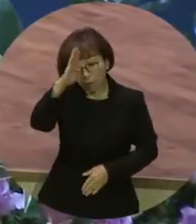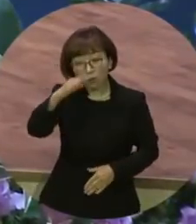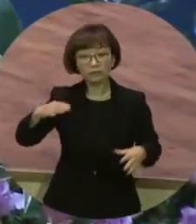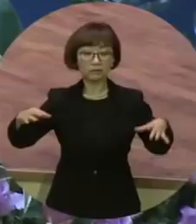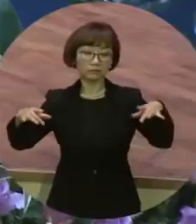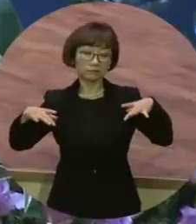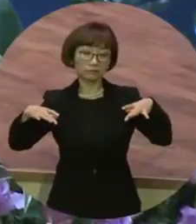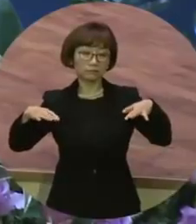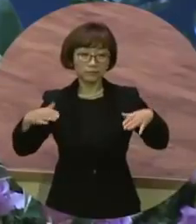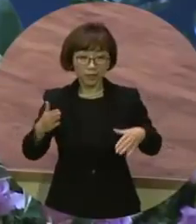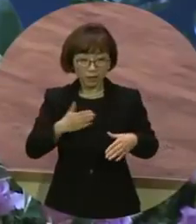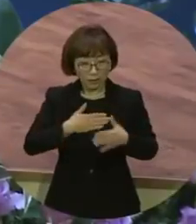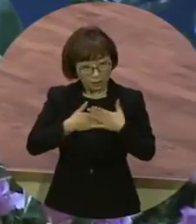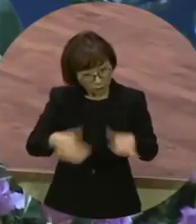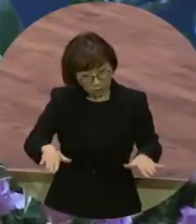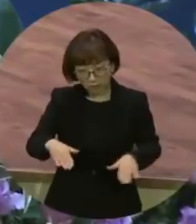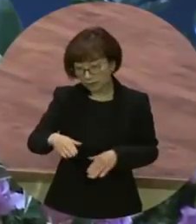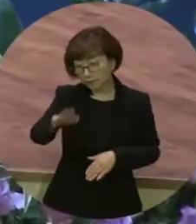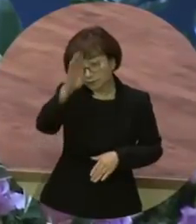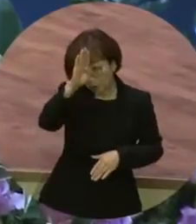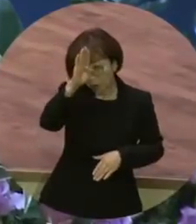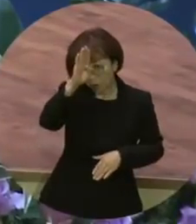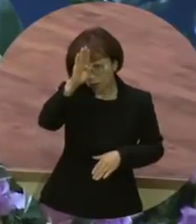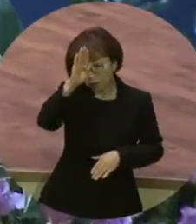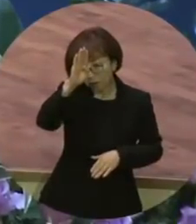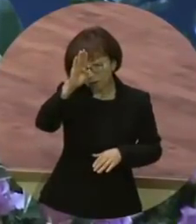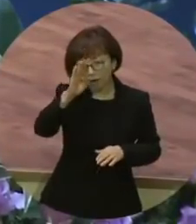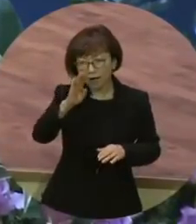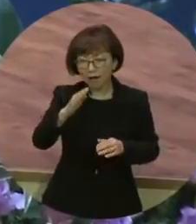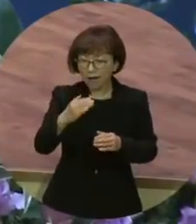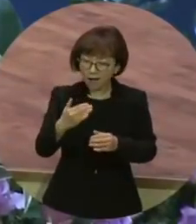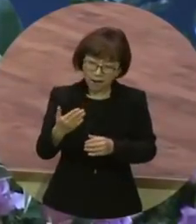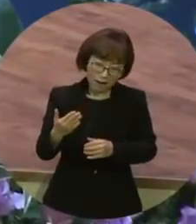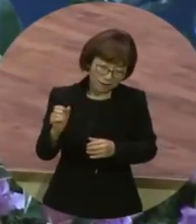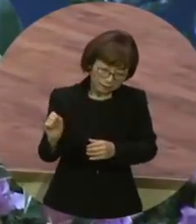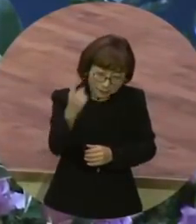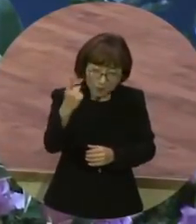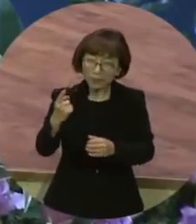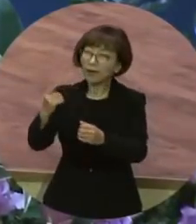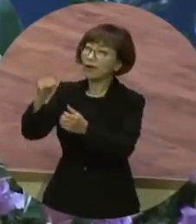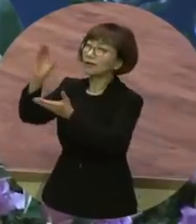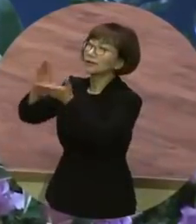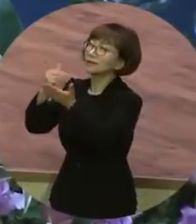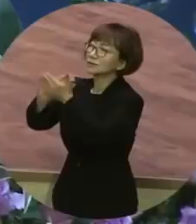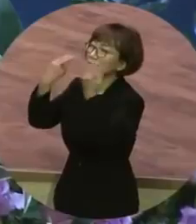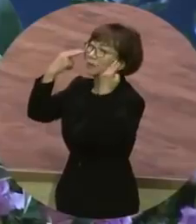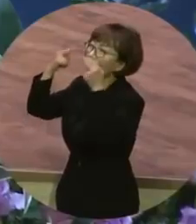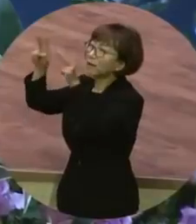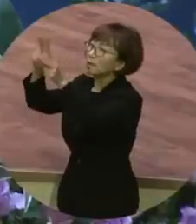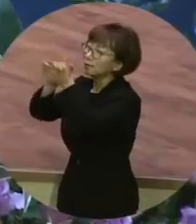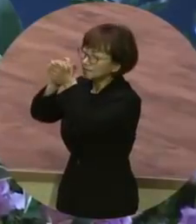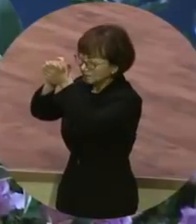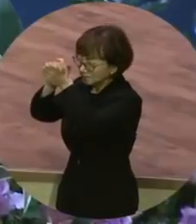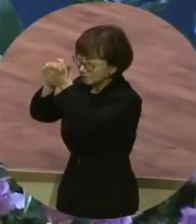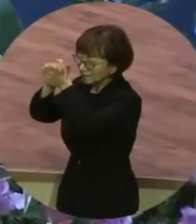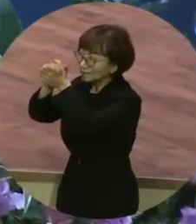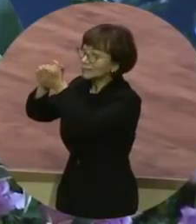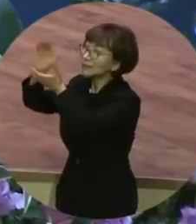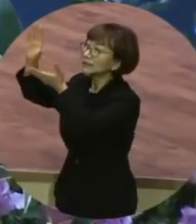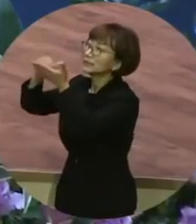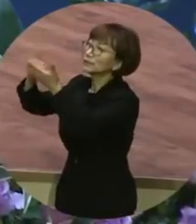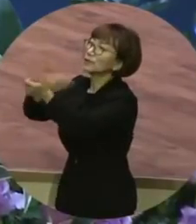때문에, 나의 그 약함 때문에 내가 그리스도를 바라볼 때 그리스도의 능력이 내게 머물더라 하는